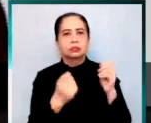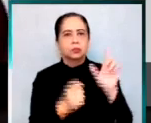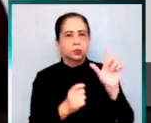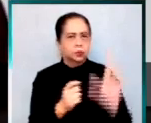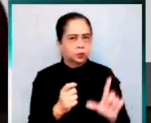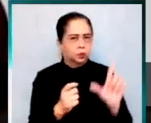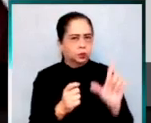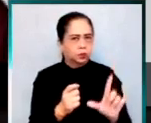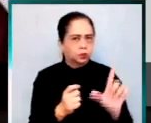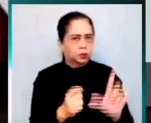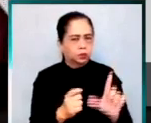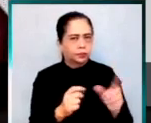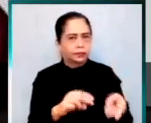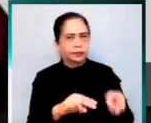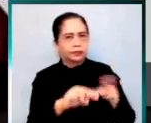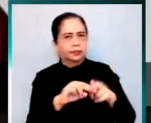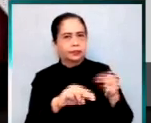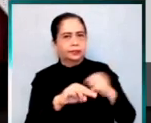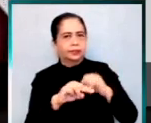pababain ang inflation rate